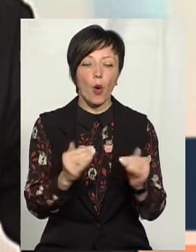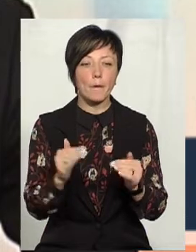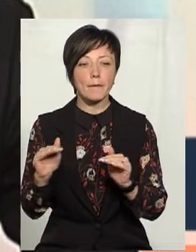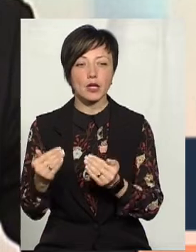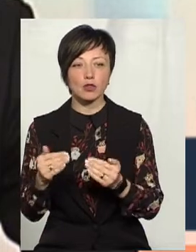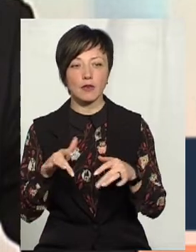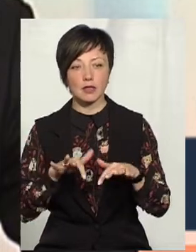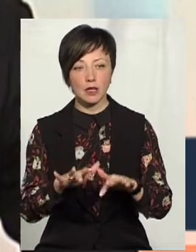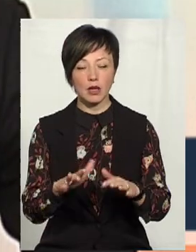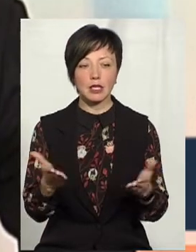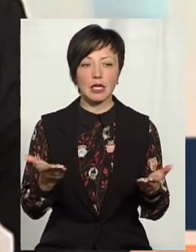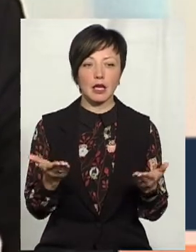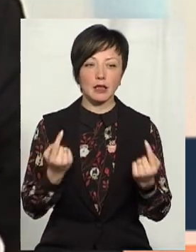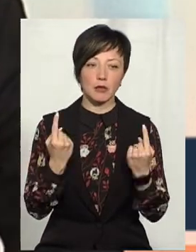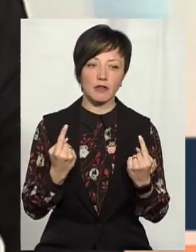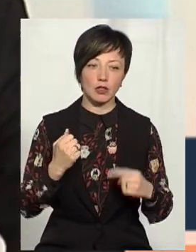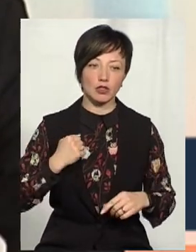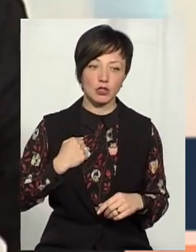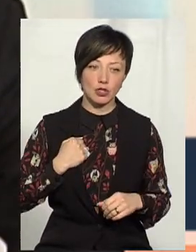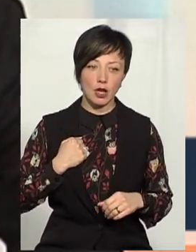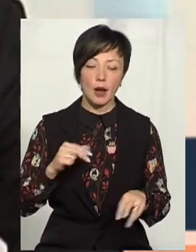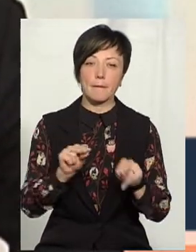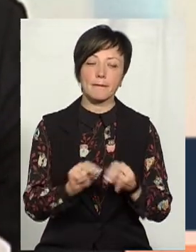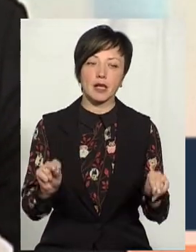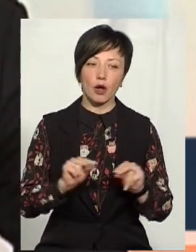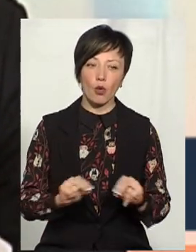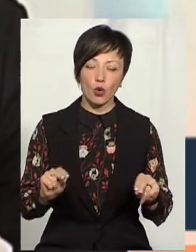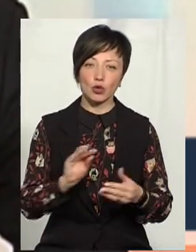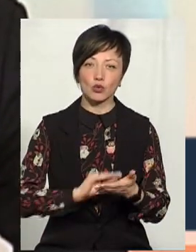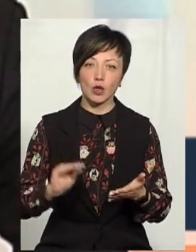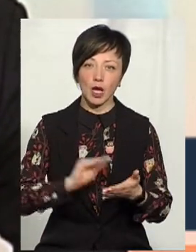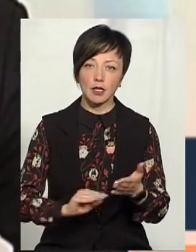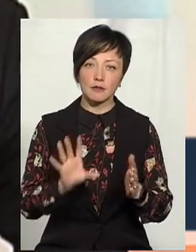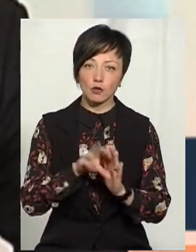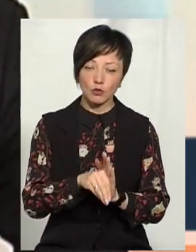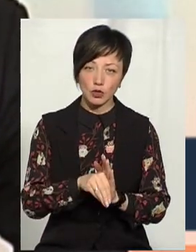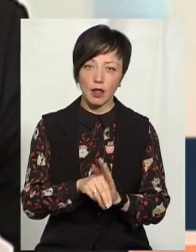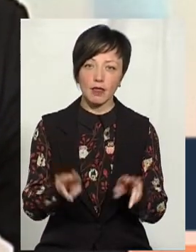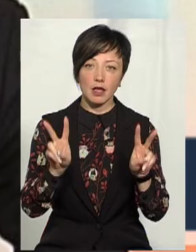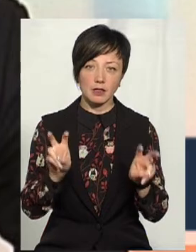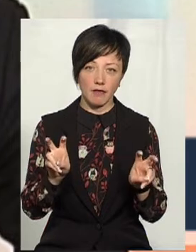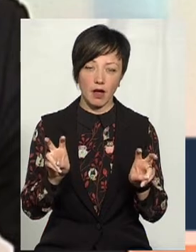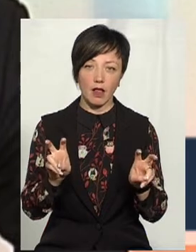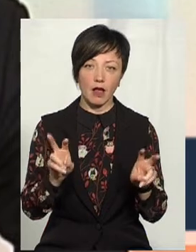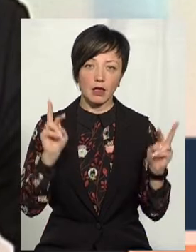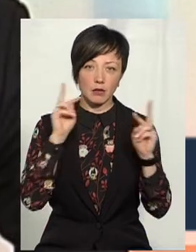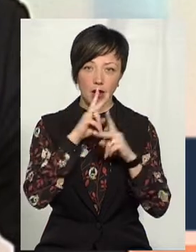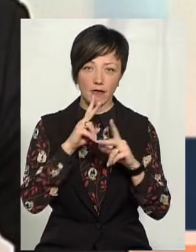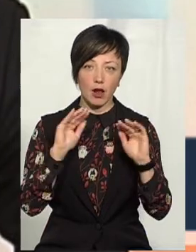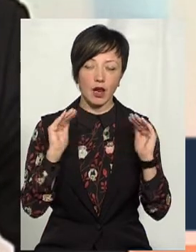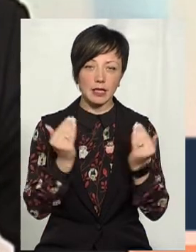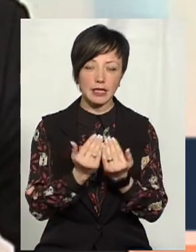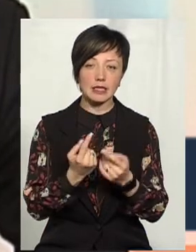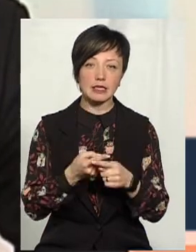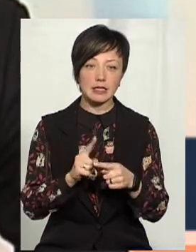обмежувальні заходи, які, на превеликий жаль, і педагоги, і журналісти в тому числі чомусь називали неправильно